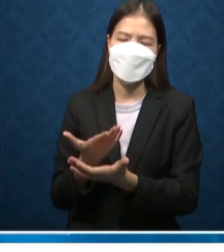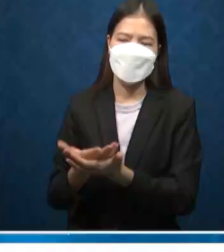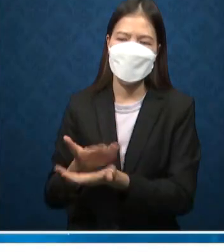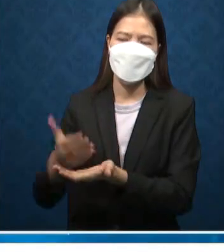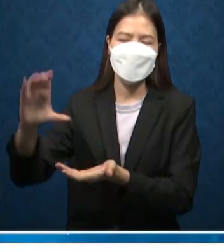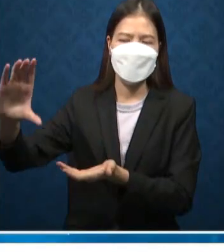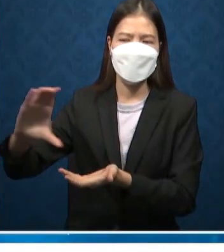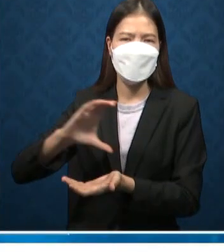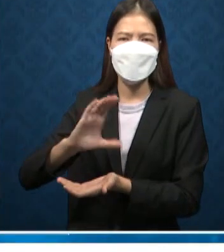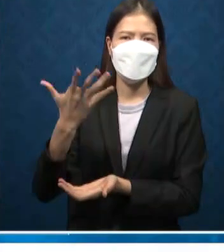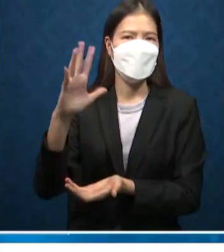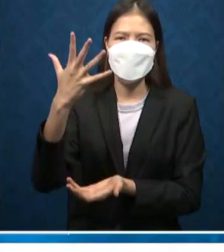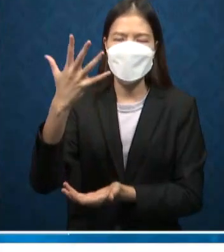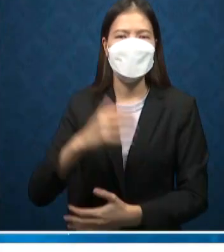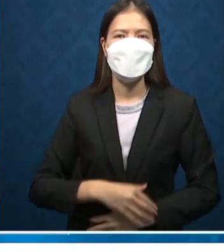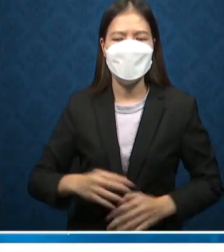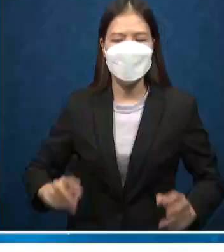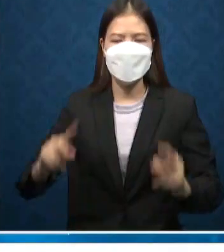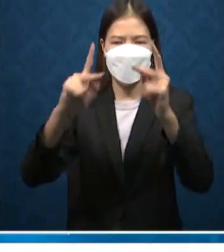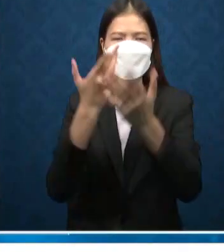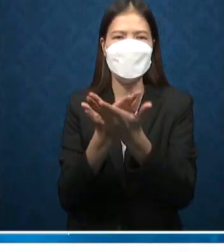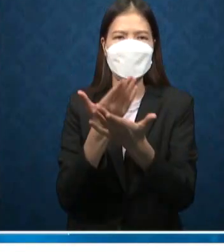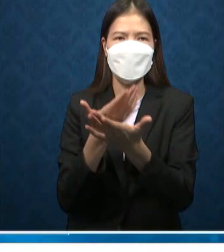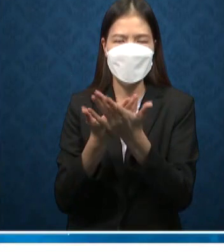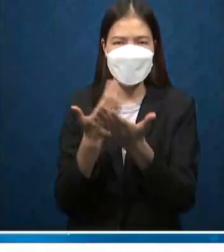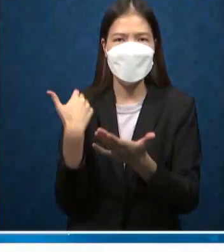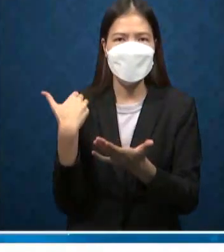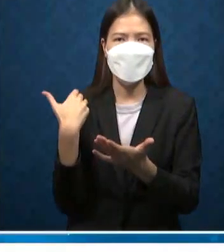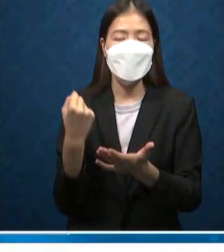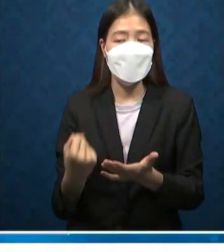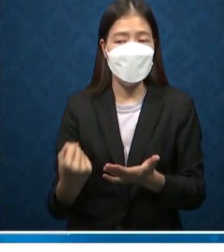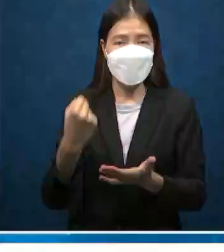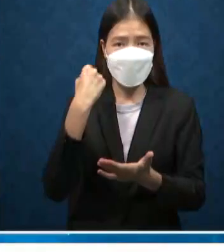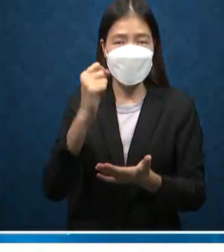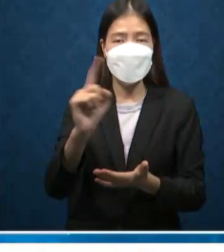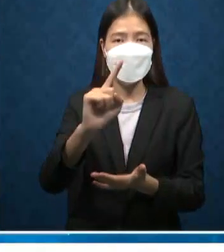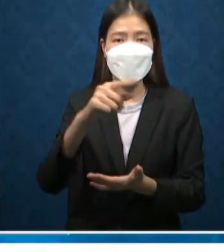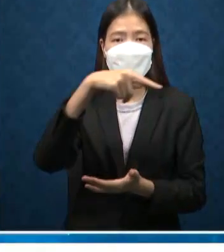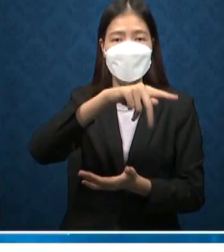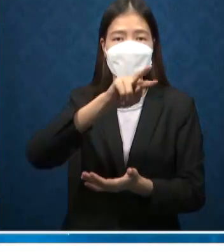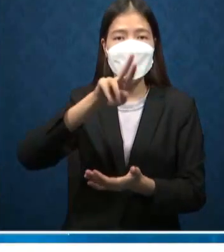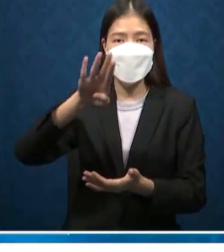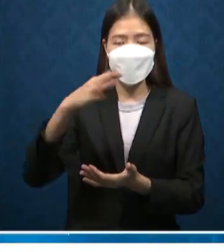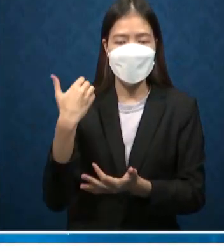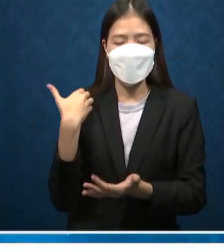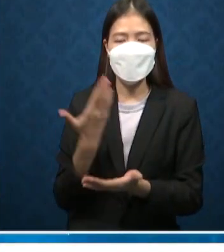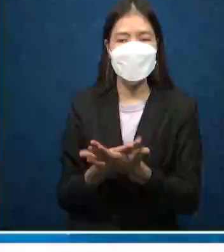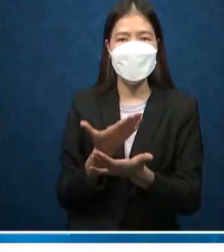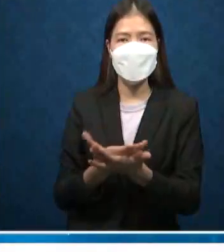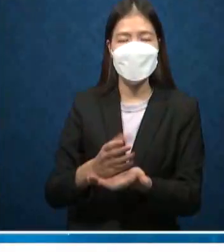นุนให้ได้ส่วนคลังจึงใช้อำนาจในตามพระบัญญัติเงินคงคลัง